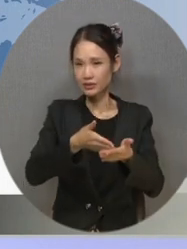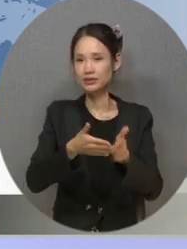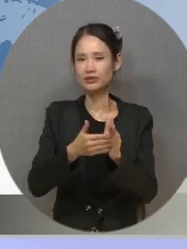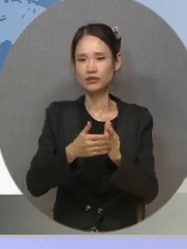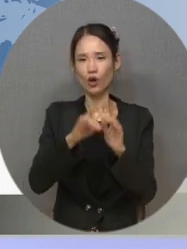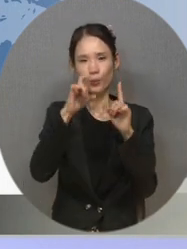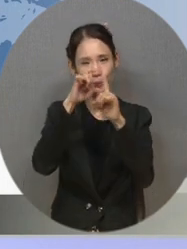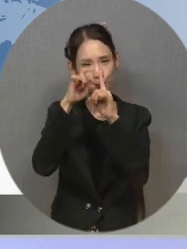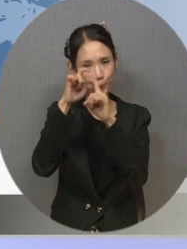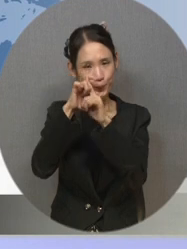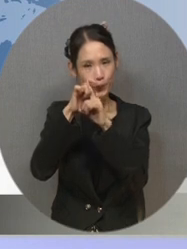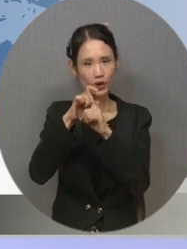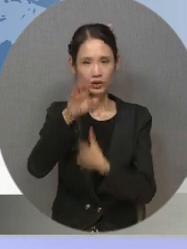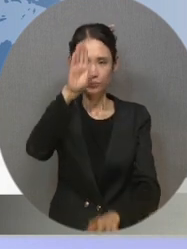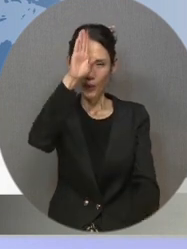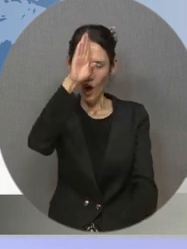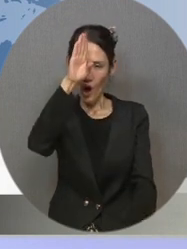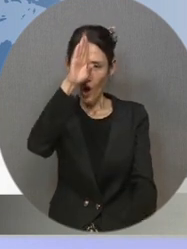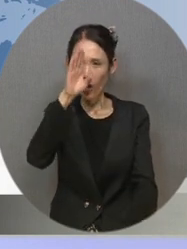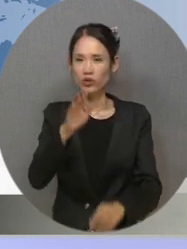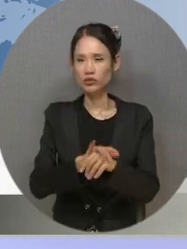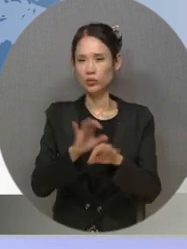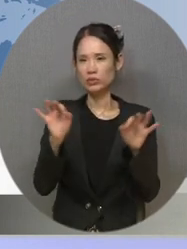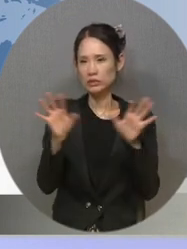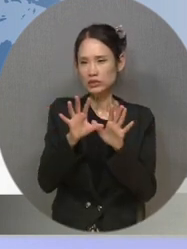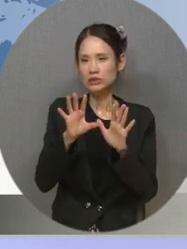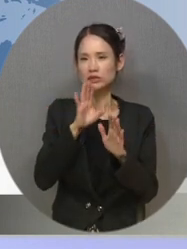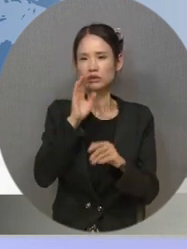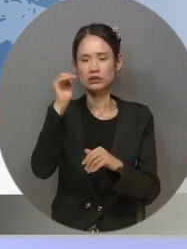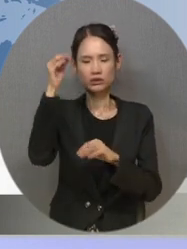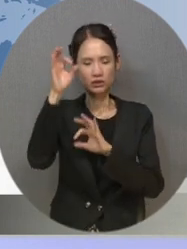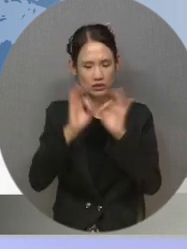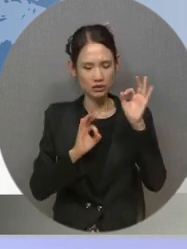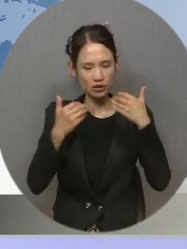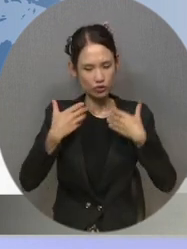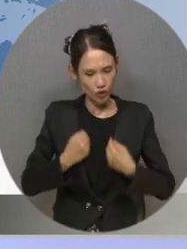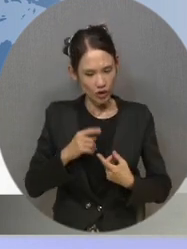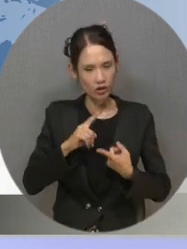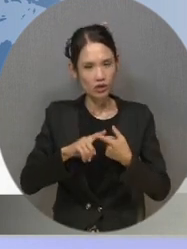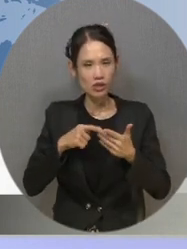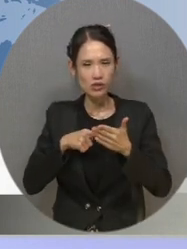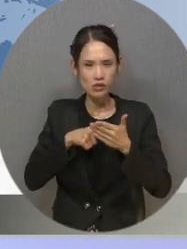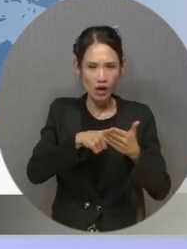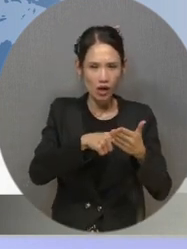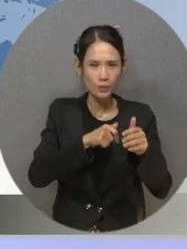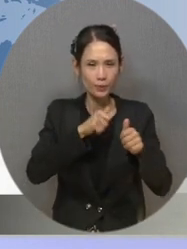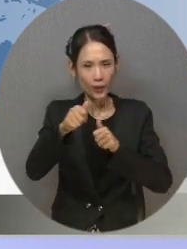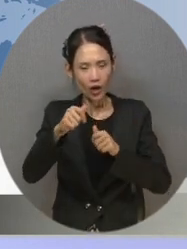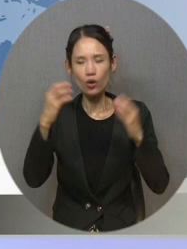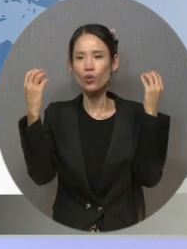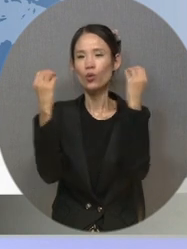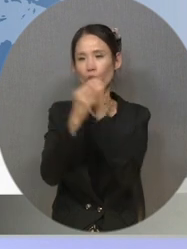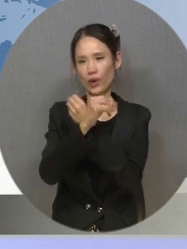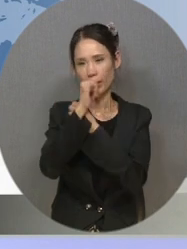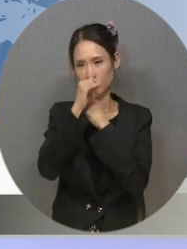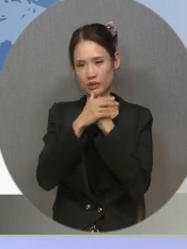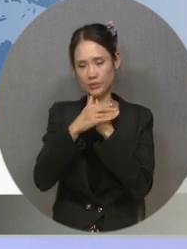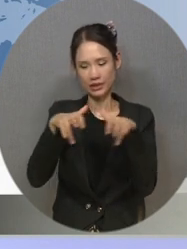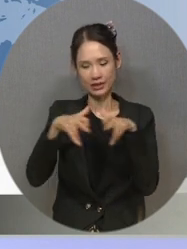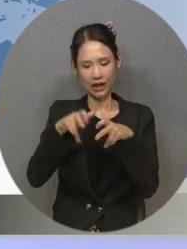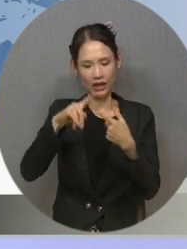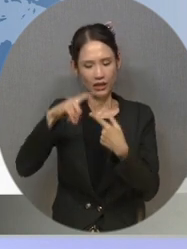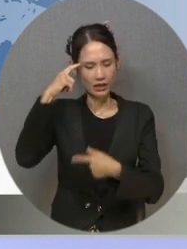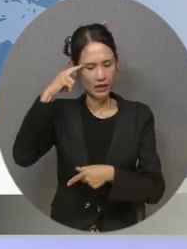표현이 장애를 질병이나 일시적인 시련처럼 헤쳐나갈 수 있는 대상으로 오인하도록 해 장애인에 대한